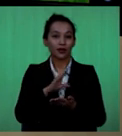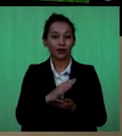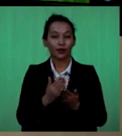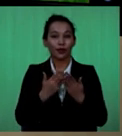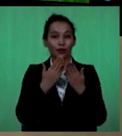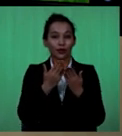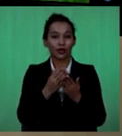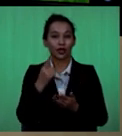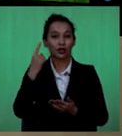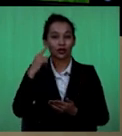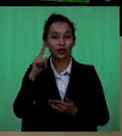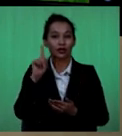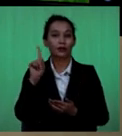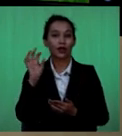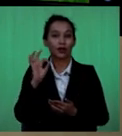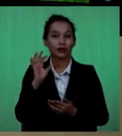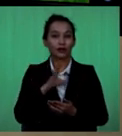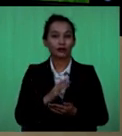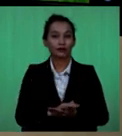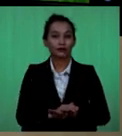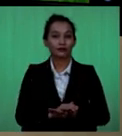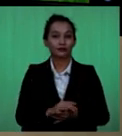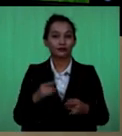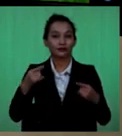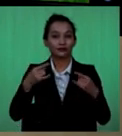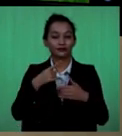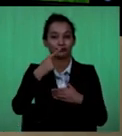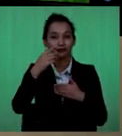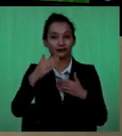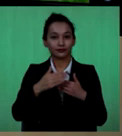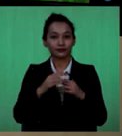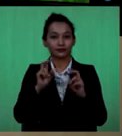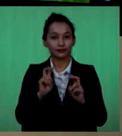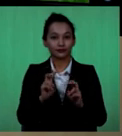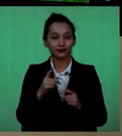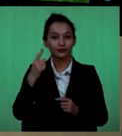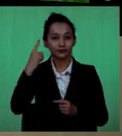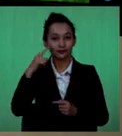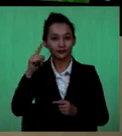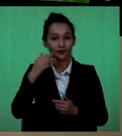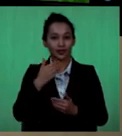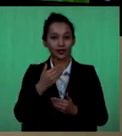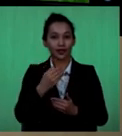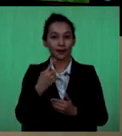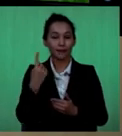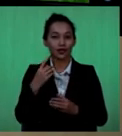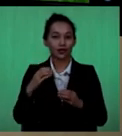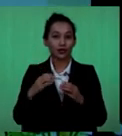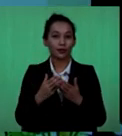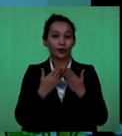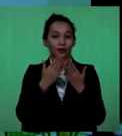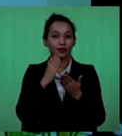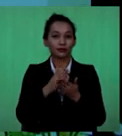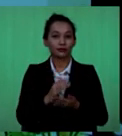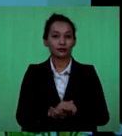o'qiylik-chi, ertak nima haqida ekan? Ekran qarshisiga yaqinroq keling, ertakni sizlarga birinchi qismini o'qib